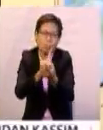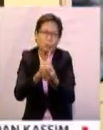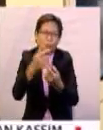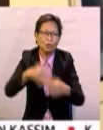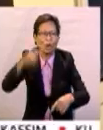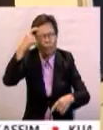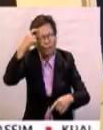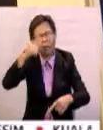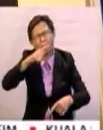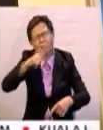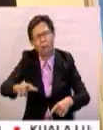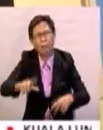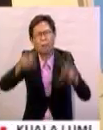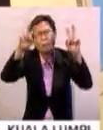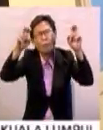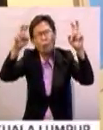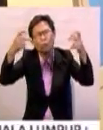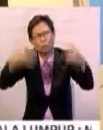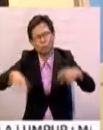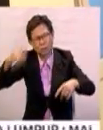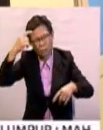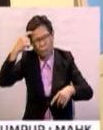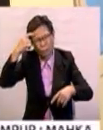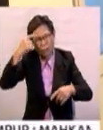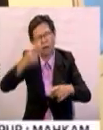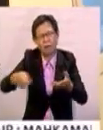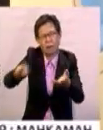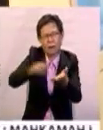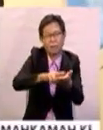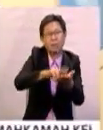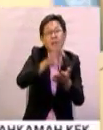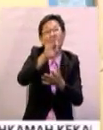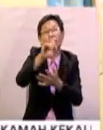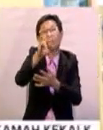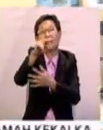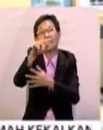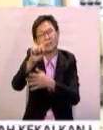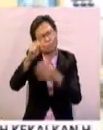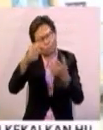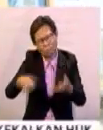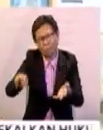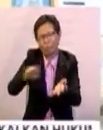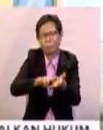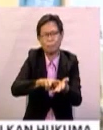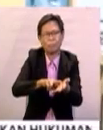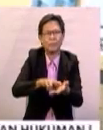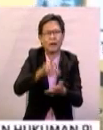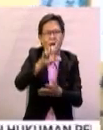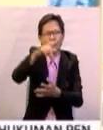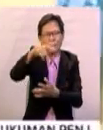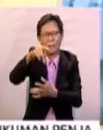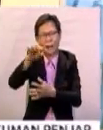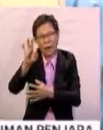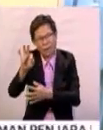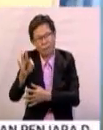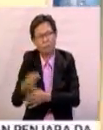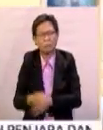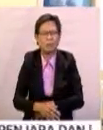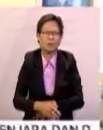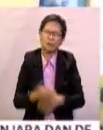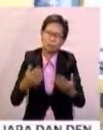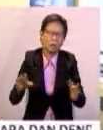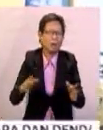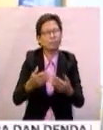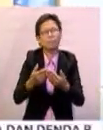pasal Tiada Tajuk ni, memang dah lama kita daftar kat Finas kan. Kita LPF dan alhamdulillah lah semua